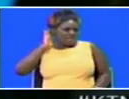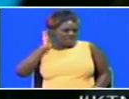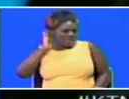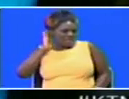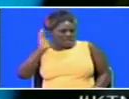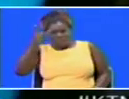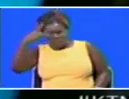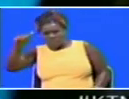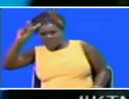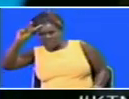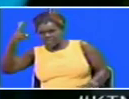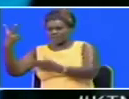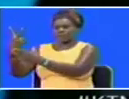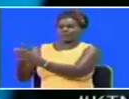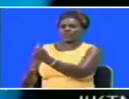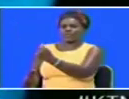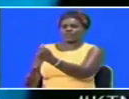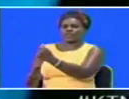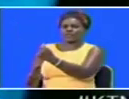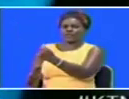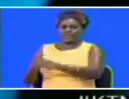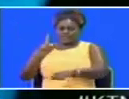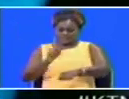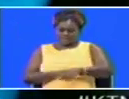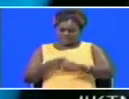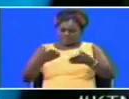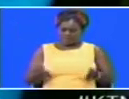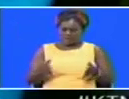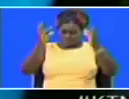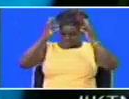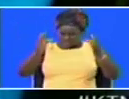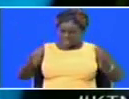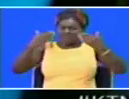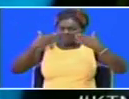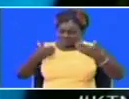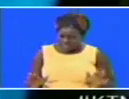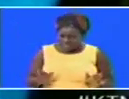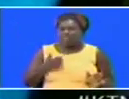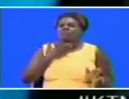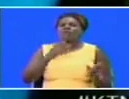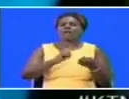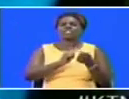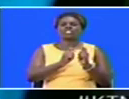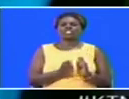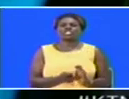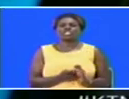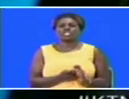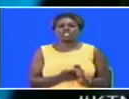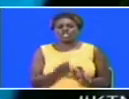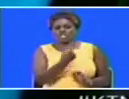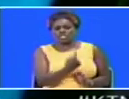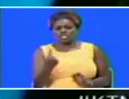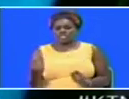pande zote na wakati huu tusu tataka mabilo na kila